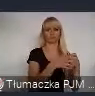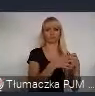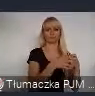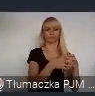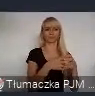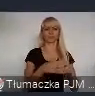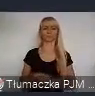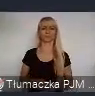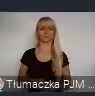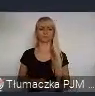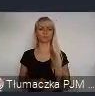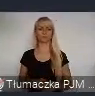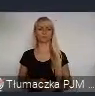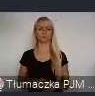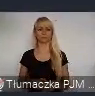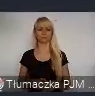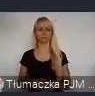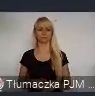teraz